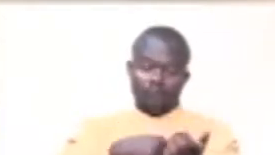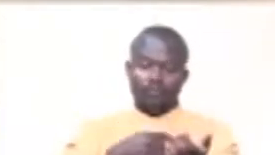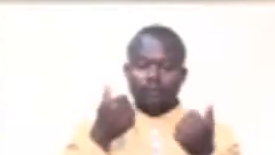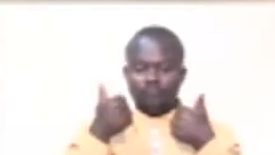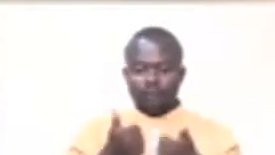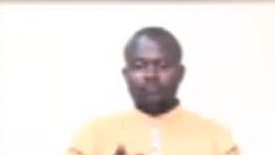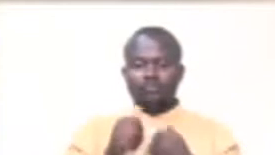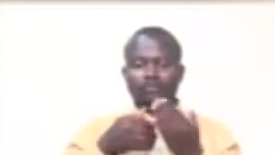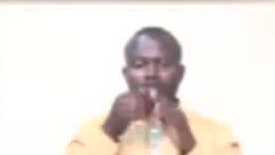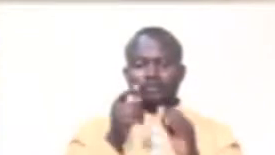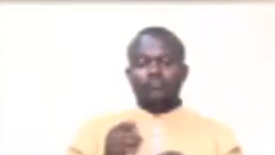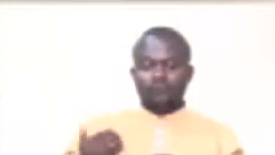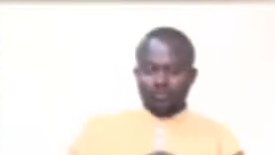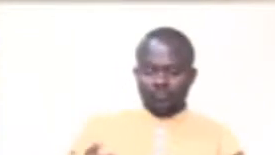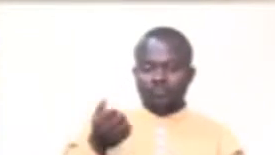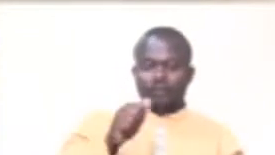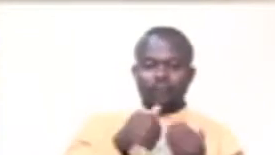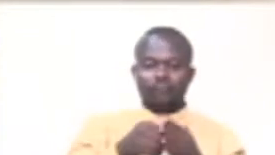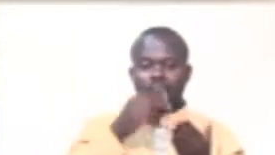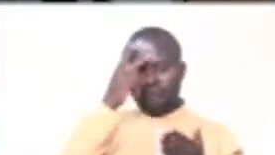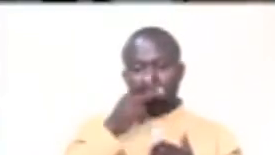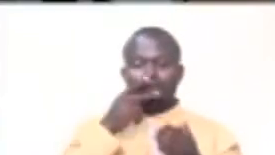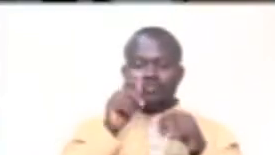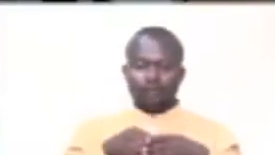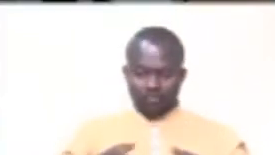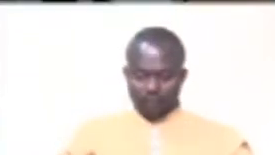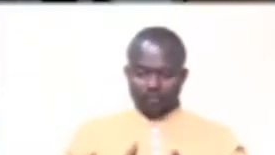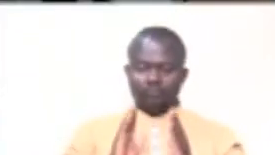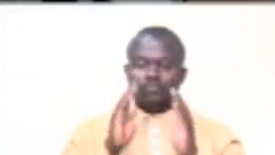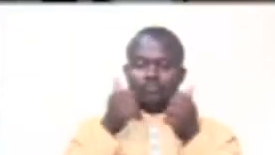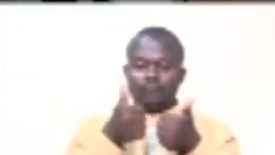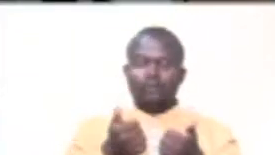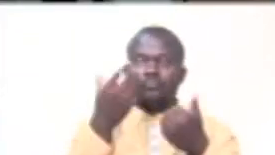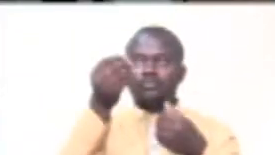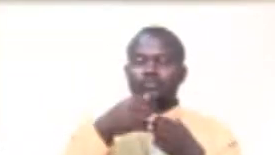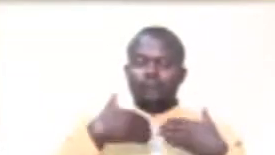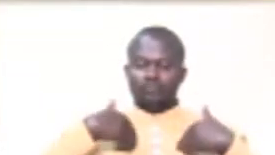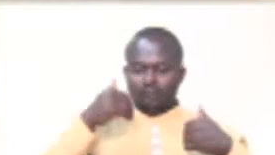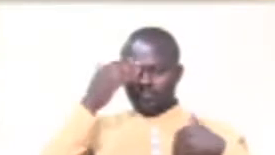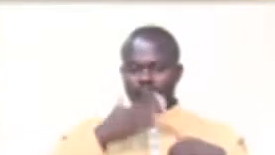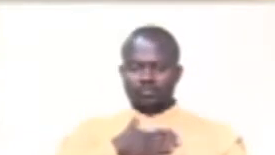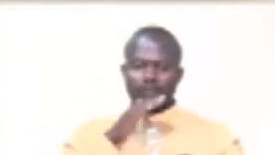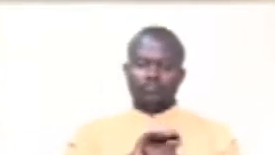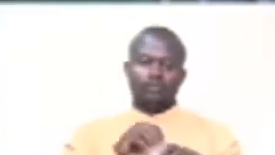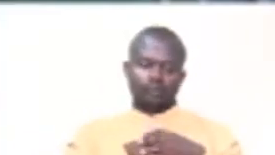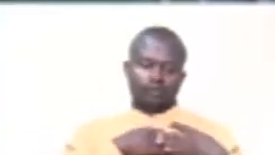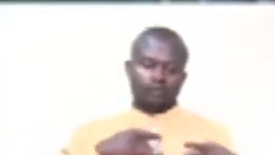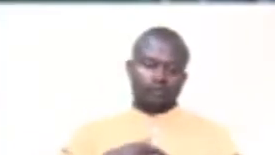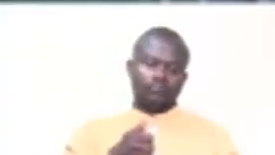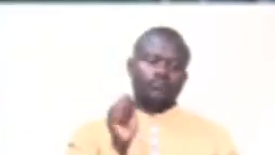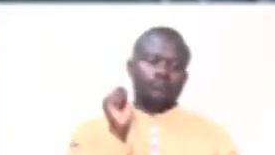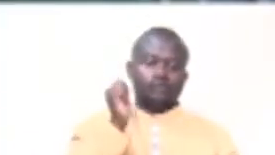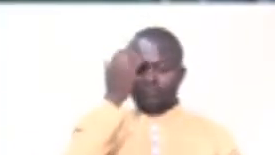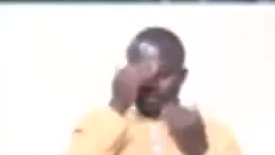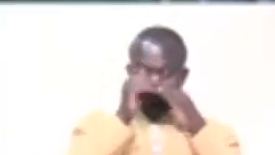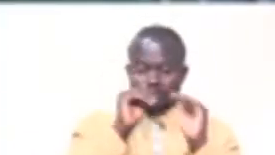yazana umugore we cyangwa umubyeyi aje kubyara bakamubyaza neza agataha afite ubuzima kugira ngo mushimisha nawe mu mutima wiwe. Kugira ngo umubyeyi